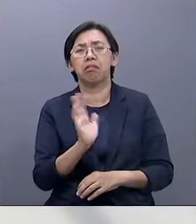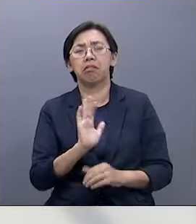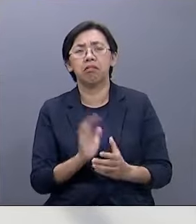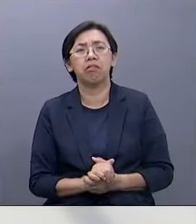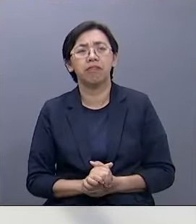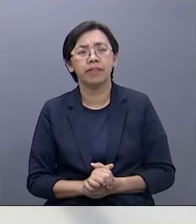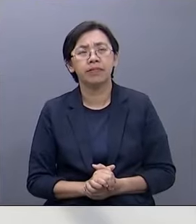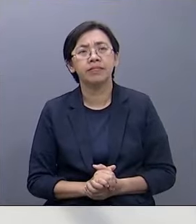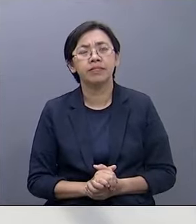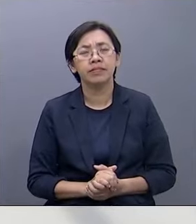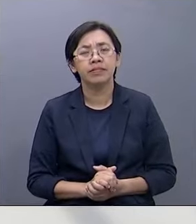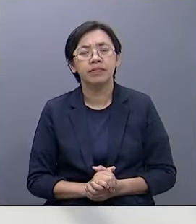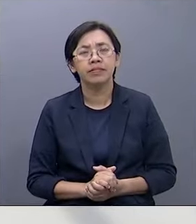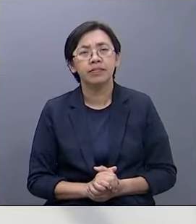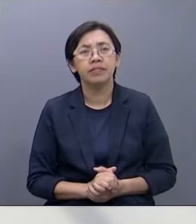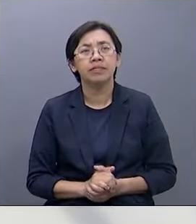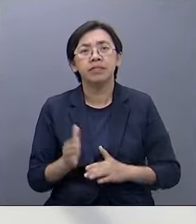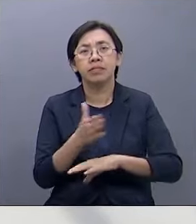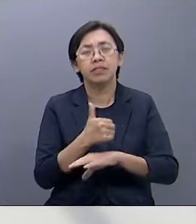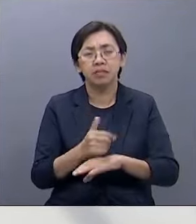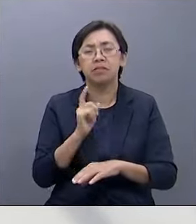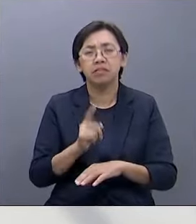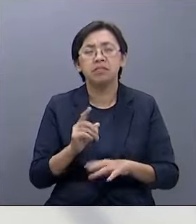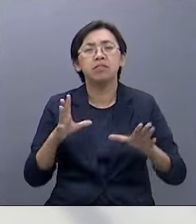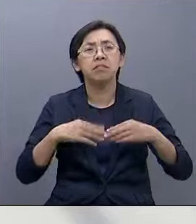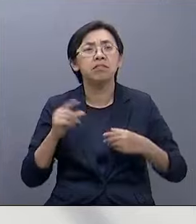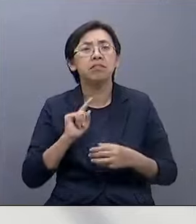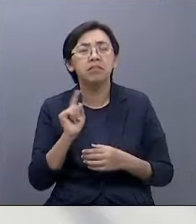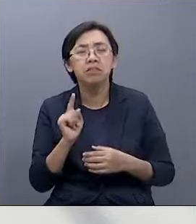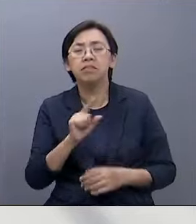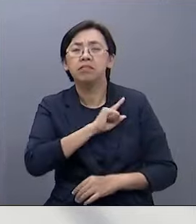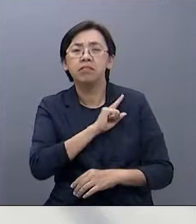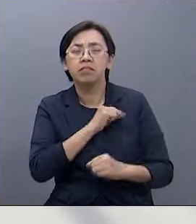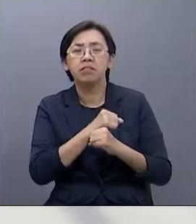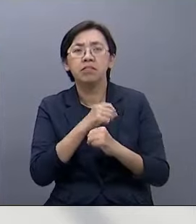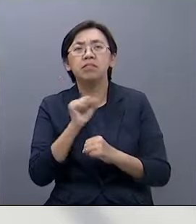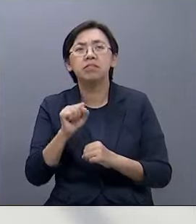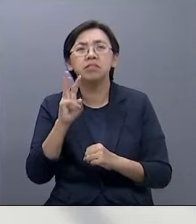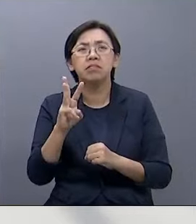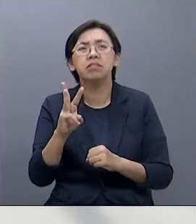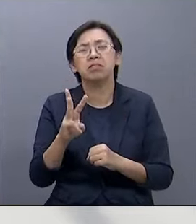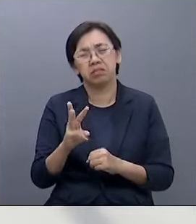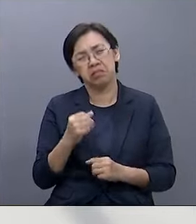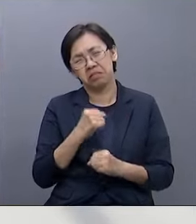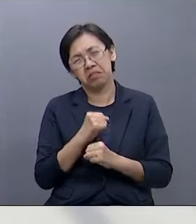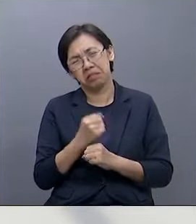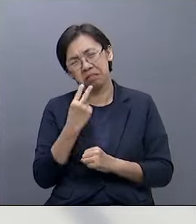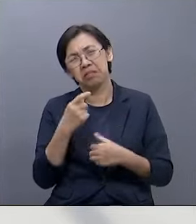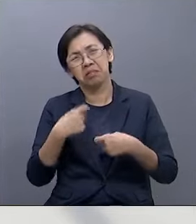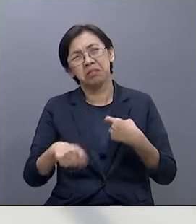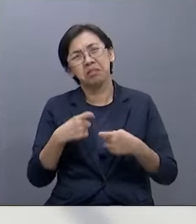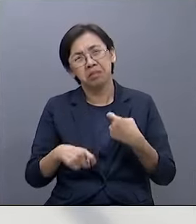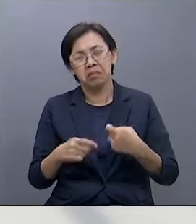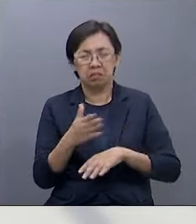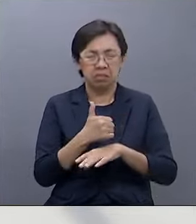ยังไม่รวมถึงเจตนารมณ์ทางการเมืองที่ก็ต้องยอมรับนะว่าการทำหน้าที่ของสวมันแยกยากค่ะจากการทำงานทางการเมืองดัง